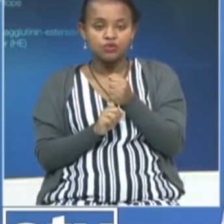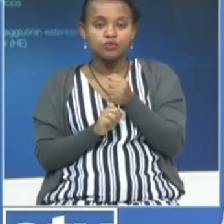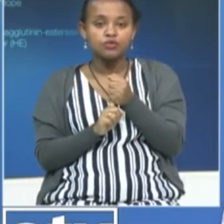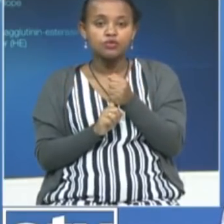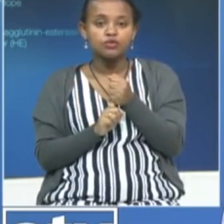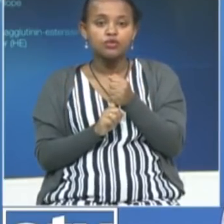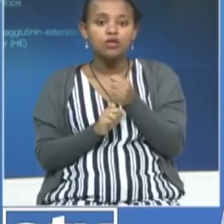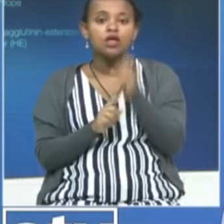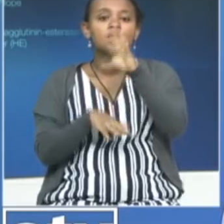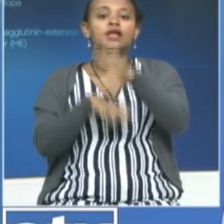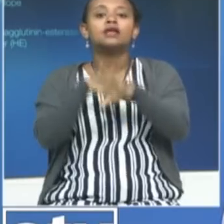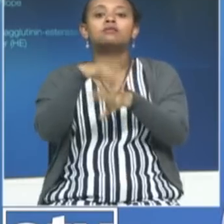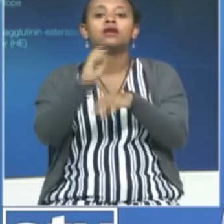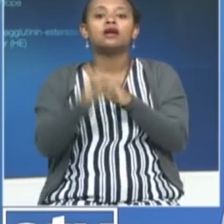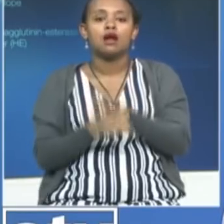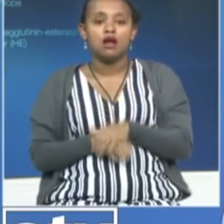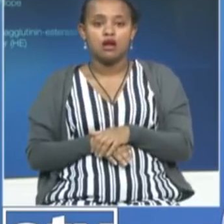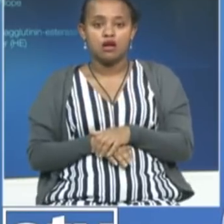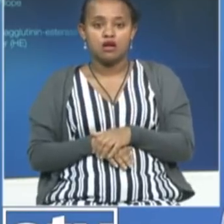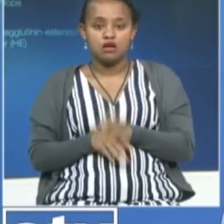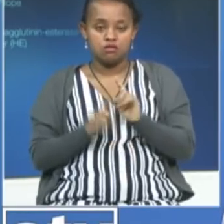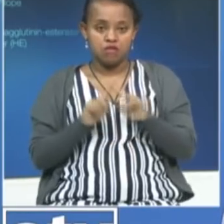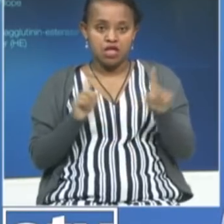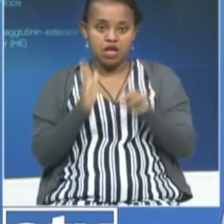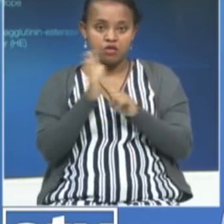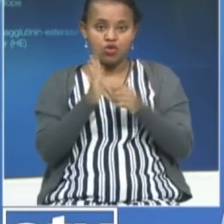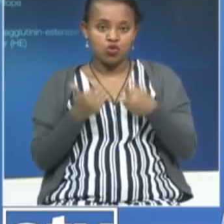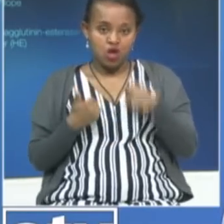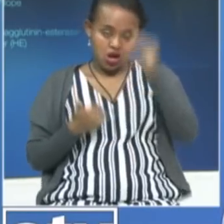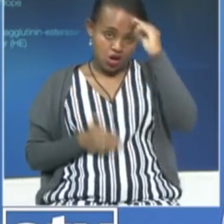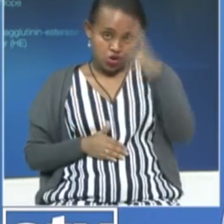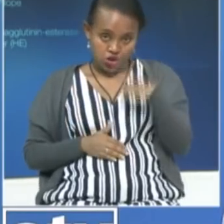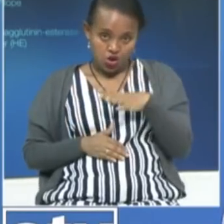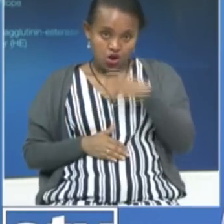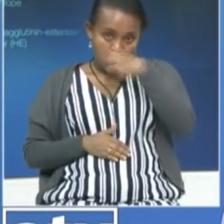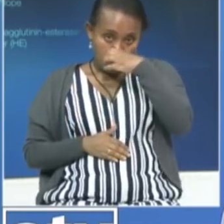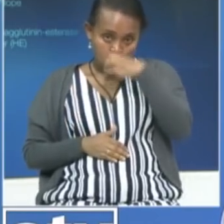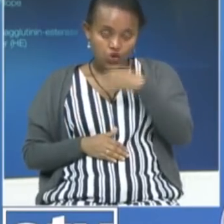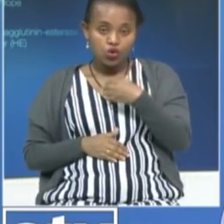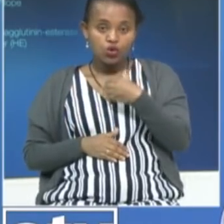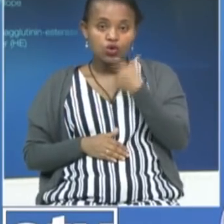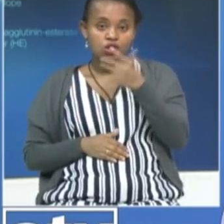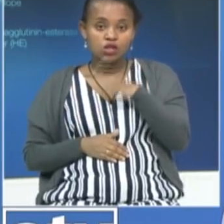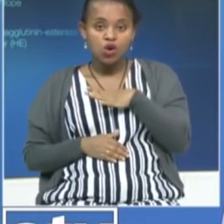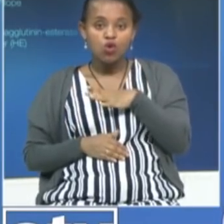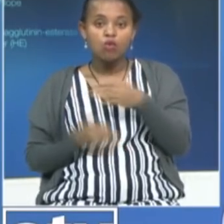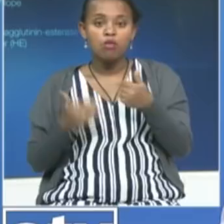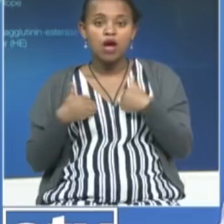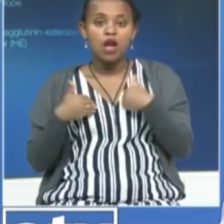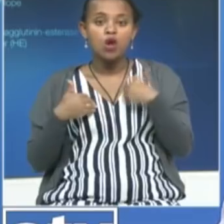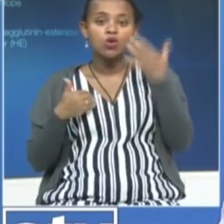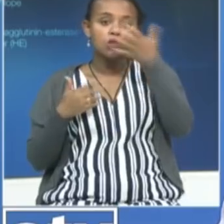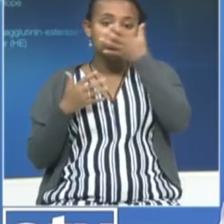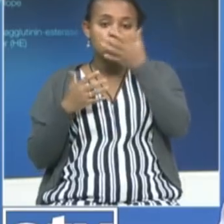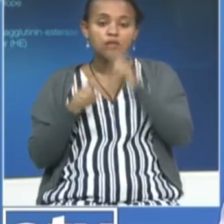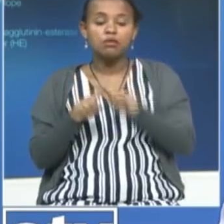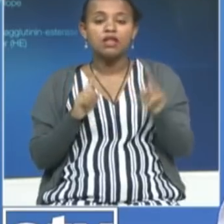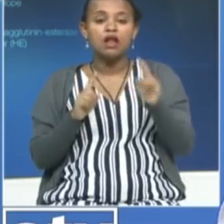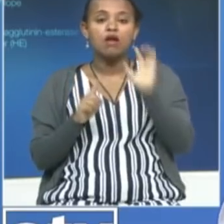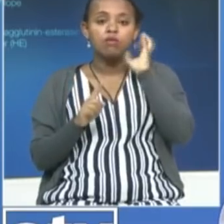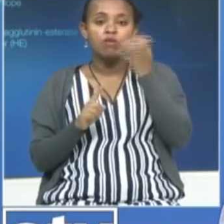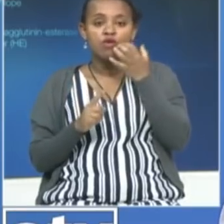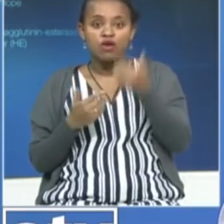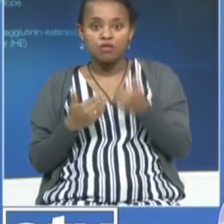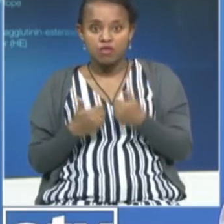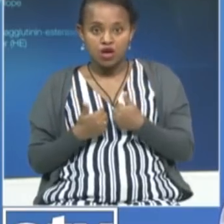ስለሚያረግ ይመከራል። በተለይ ምልክቱ ያለው ሰው የሚያስለው ሰው ባለው ጨርቅ በተለይ ወፈር ባለ